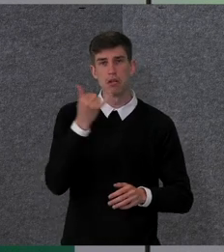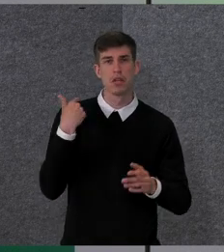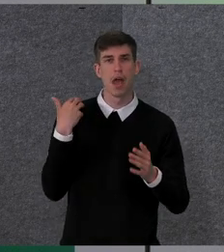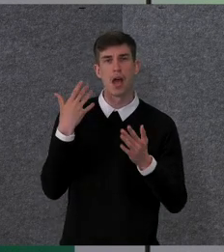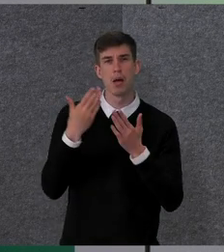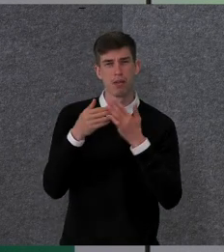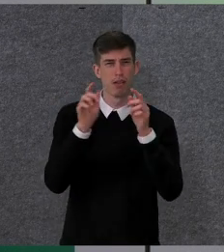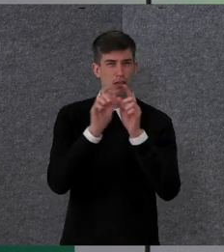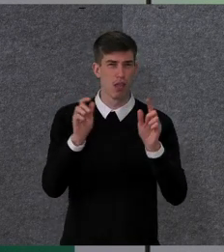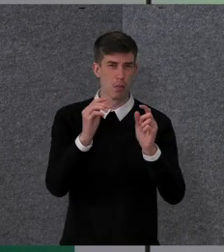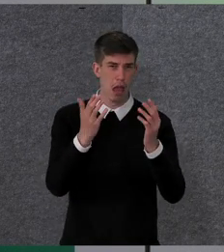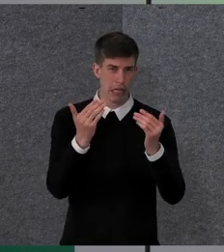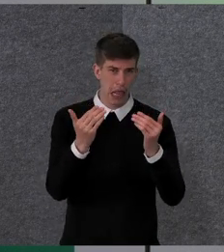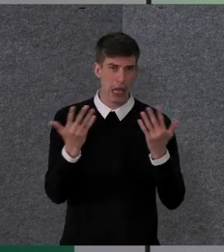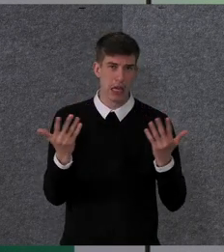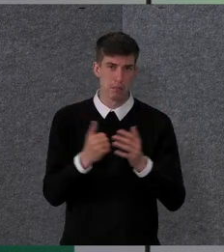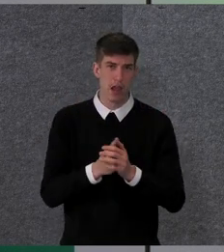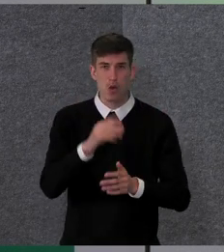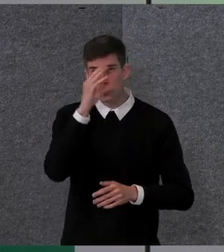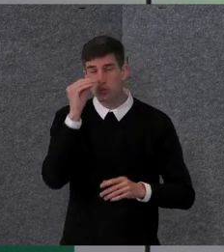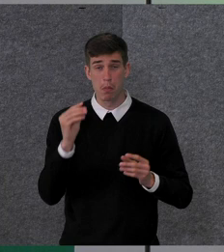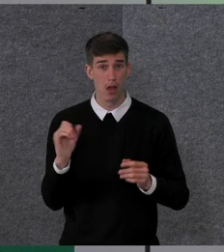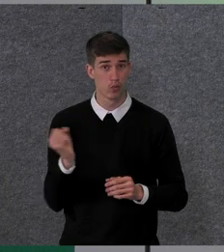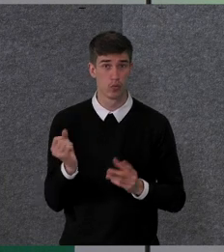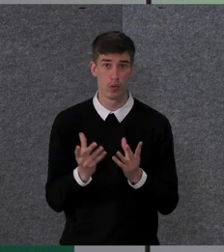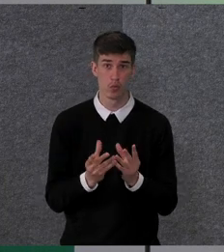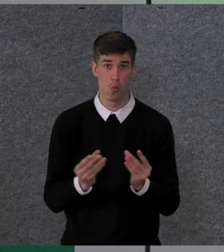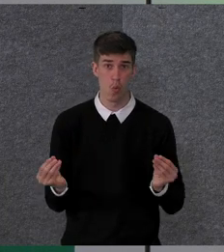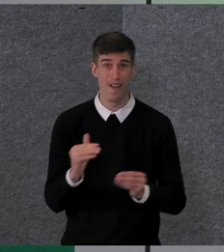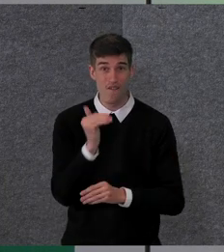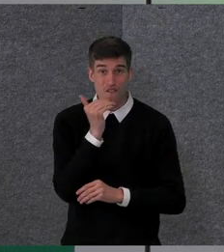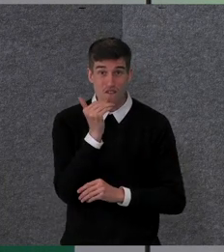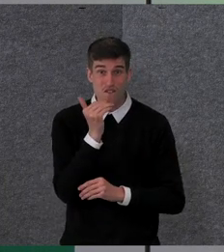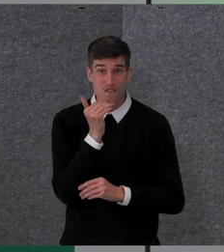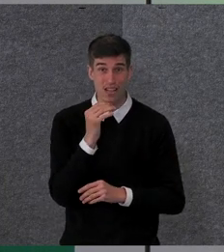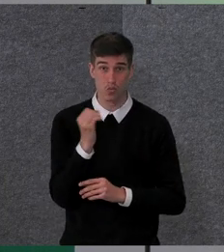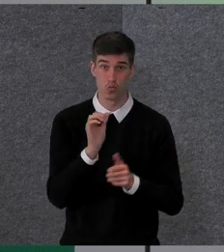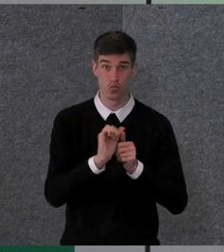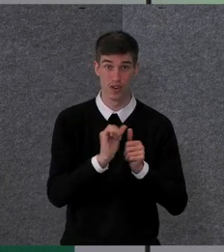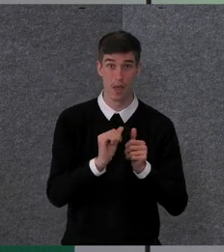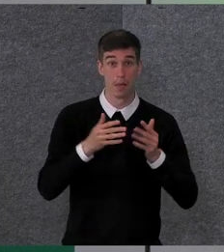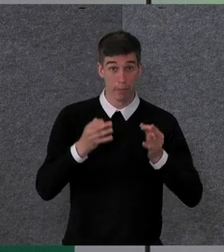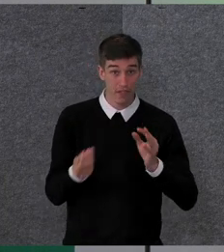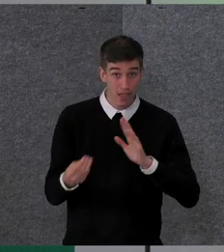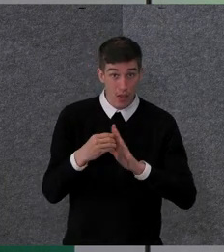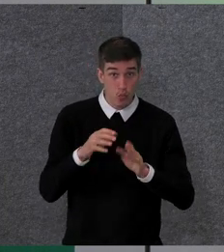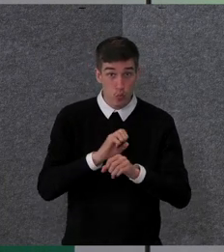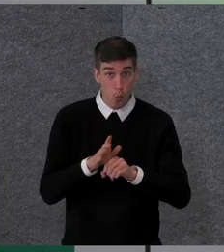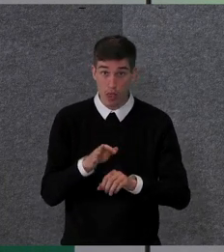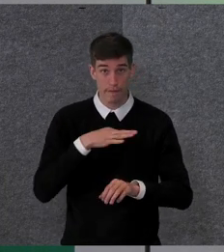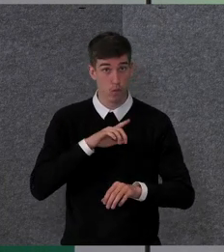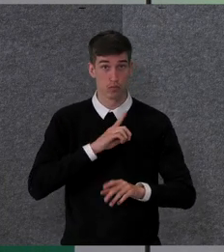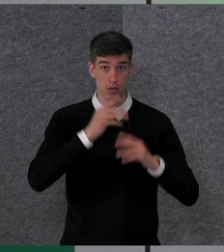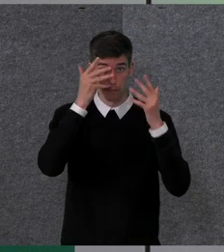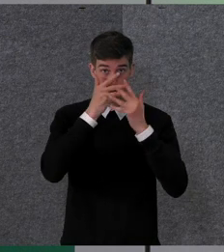das Klima, zu trockene Sommermonate in Folge, Wassermangel und aktuell Covid-19 irritieren mich sehr.